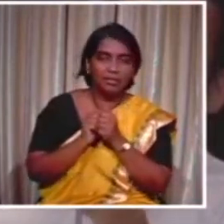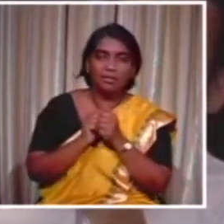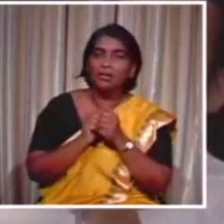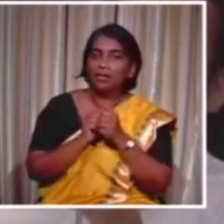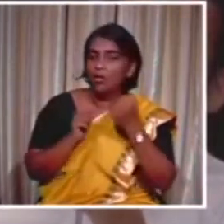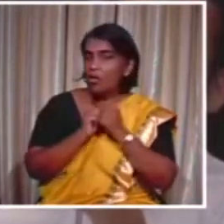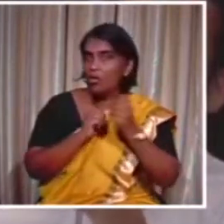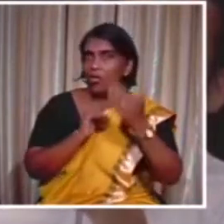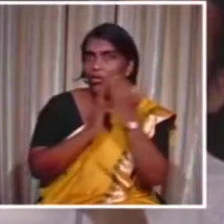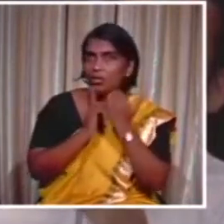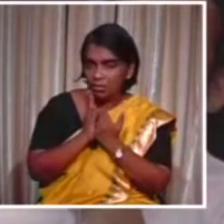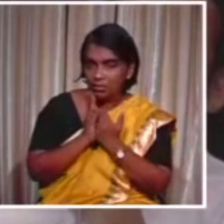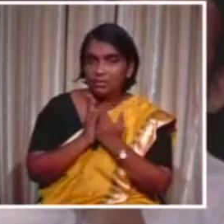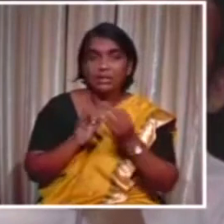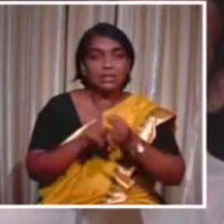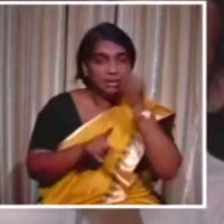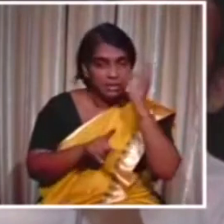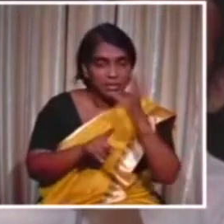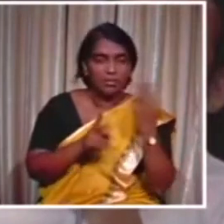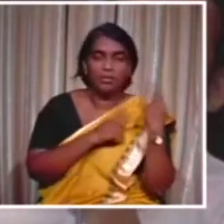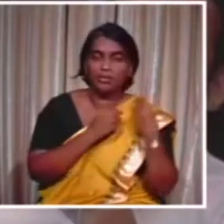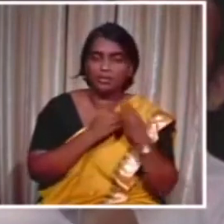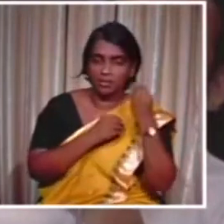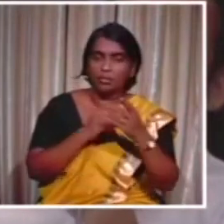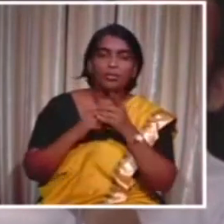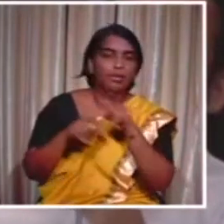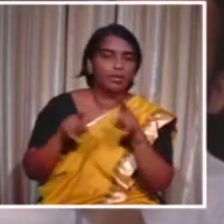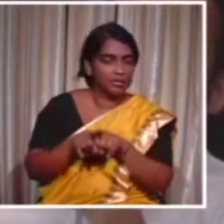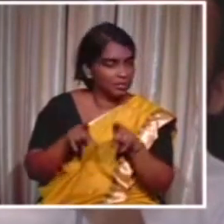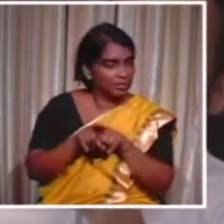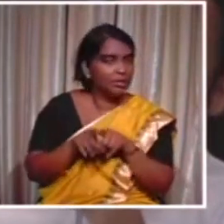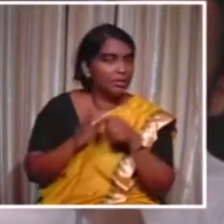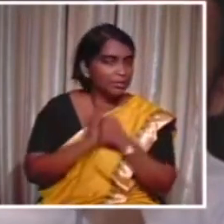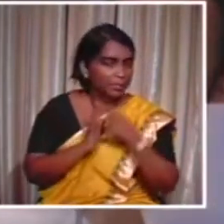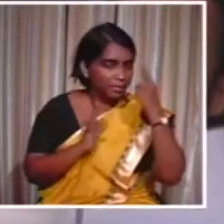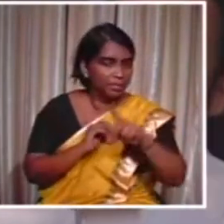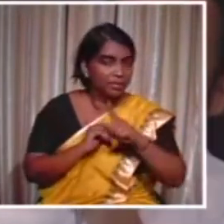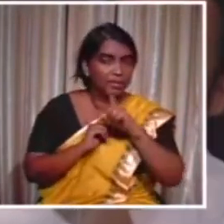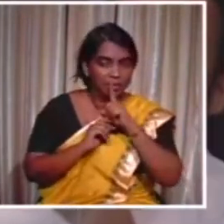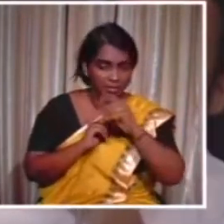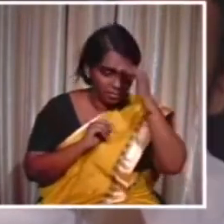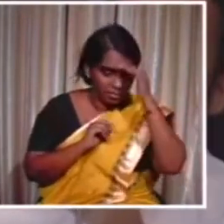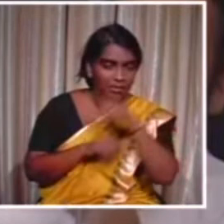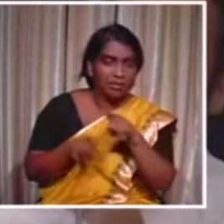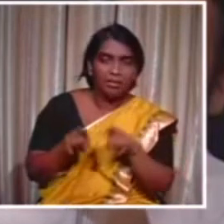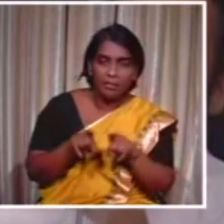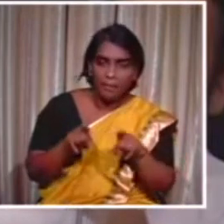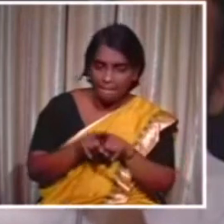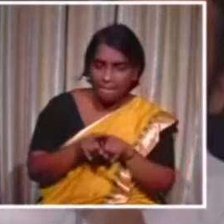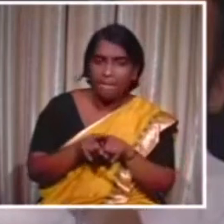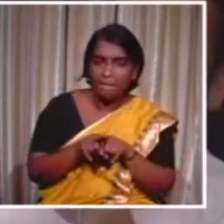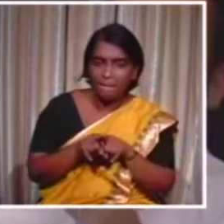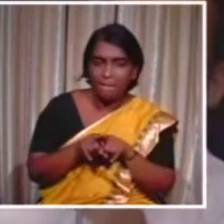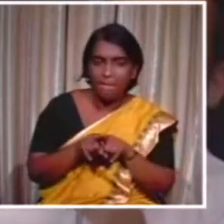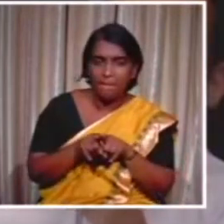අනුව ජනාධිපතිවරයෙක් තෝරගන්න කියලා. කරු නියෝජ්‍ය කතානායකතුමනි ජනාධිපති තෝරගන්න කිව්වම නම් තුනකට නාම